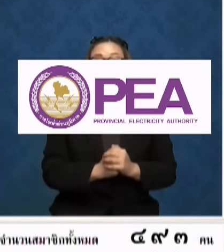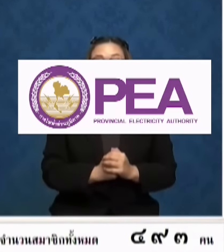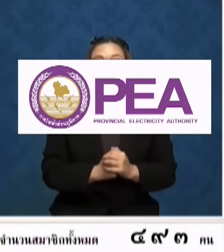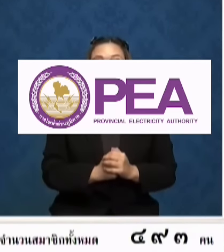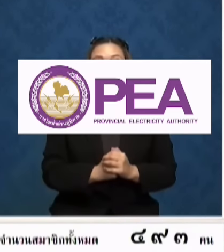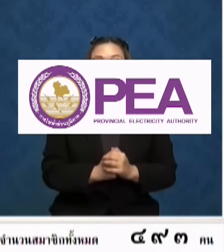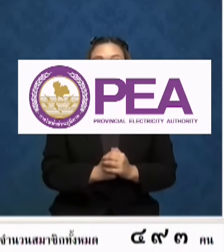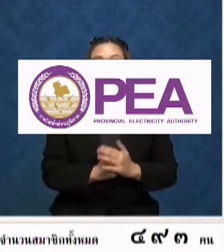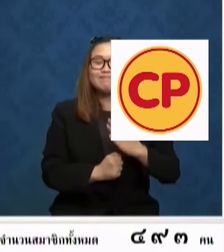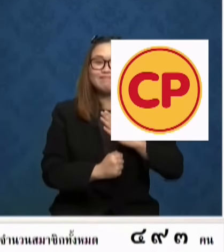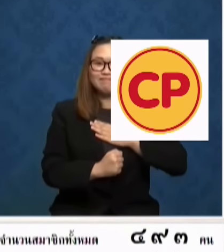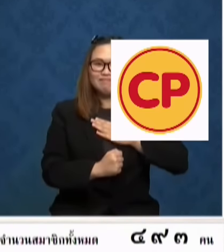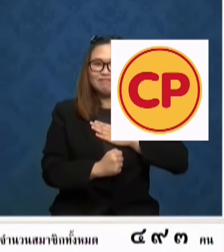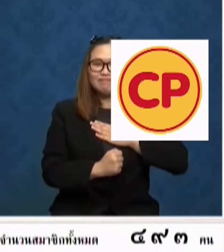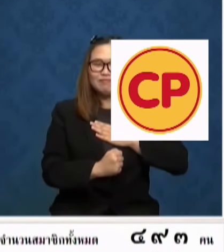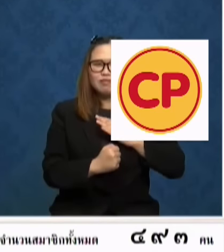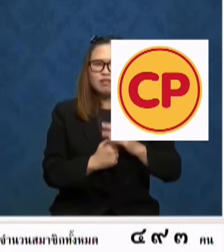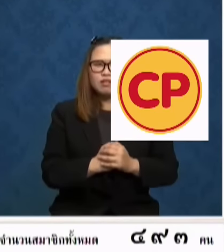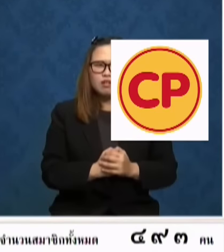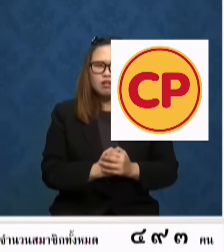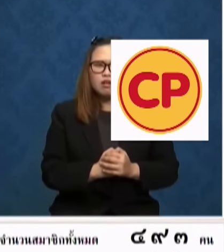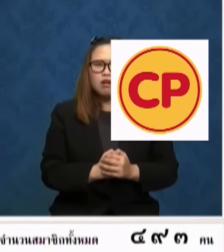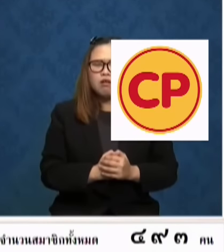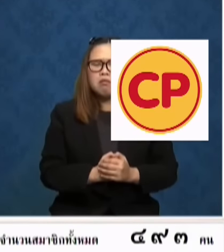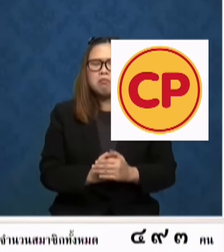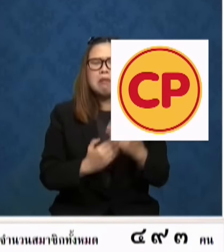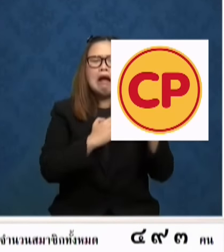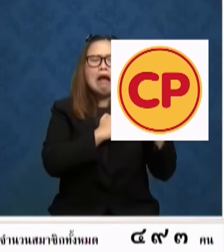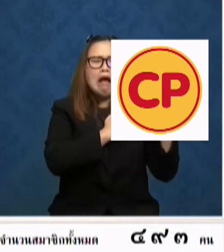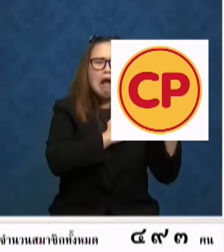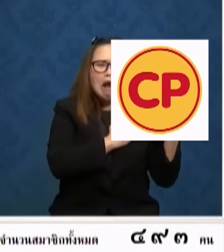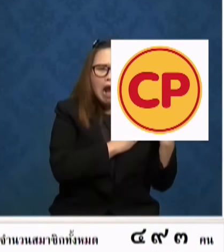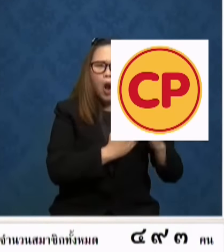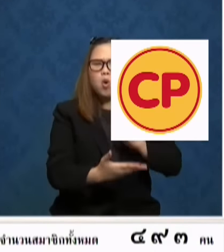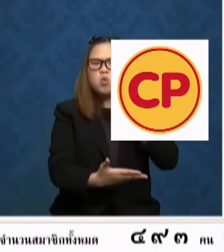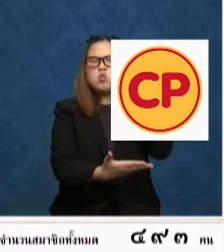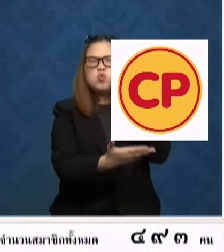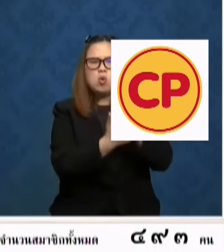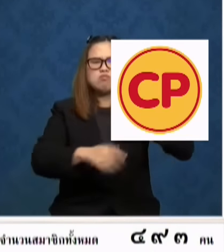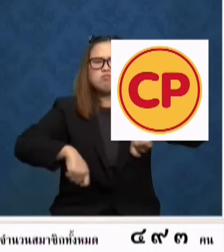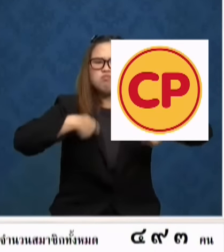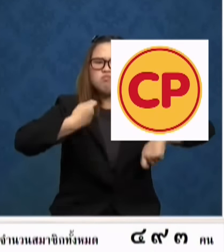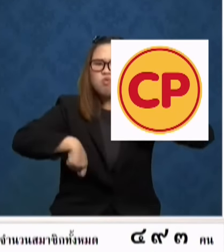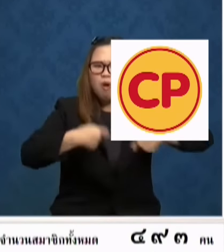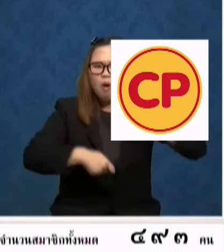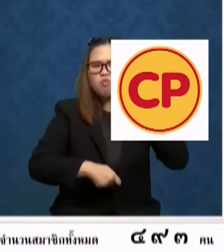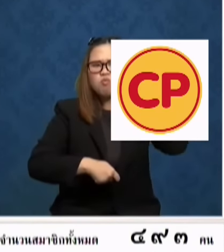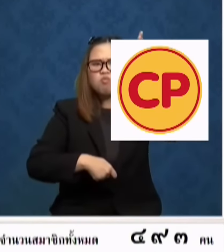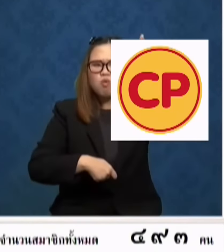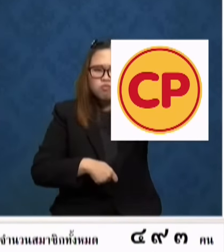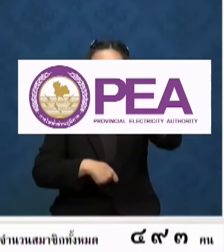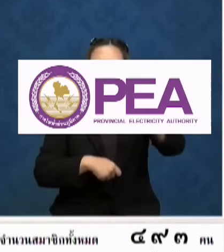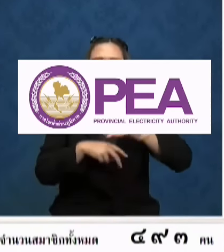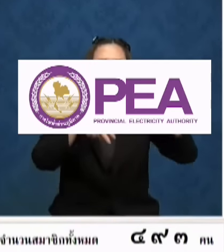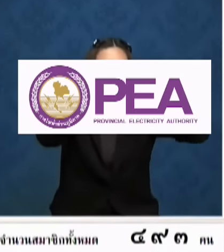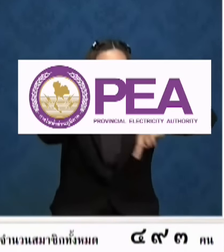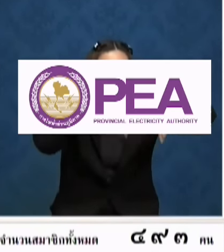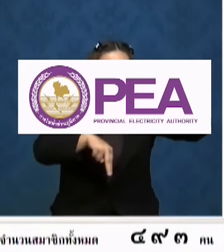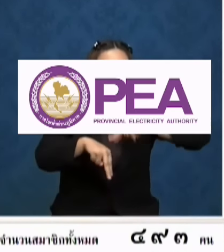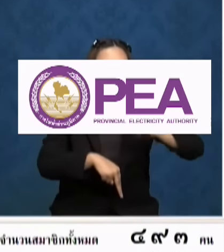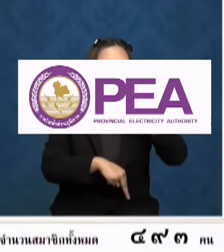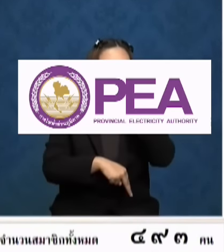เราต้องหยุดสร้างภาระทางการคลังในอนาคตด้วยการใช้มาตรการกึ่งการคลังโดยให้สถา